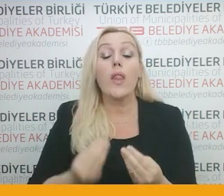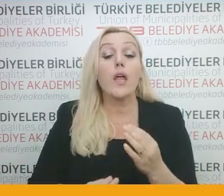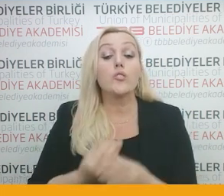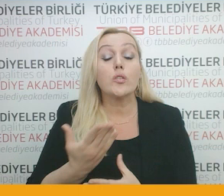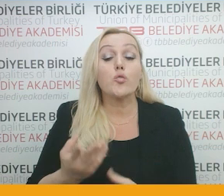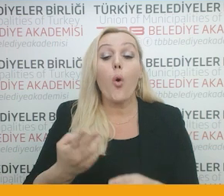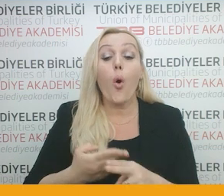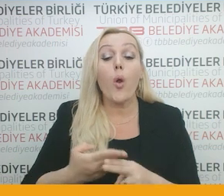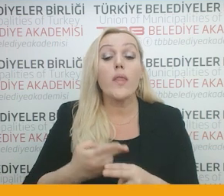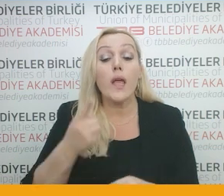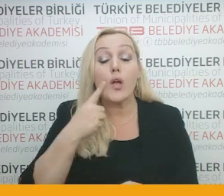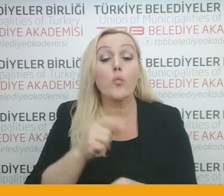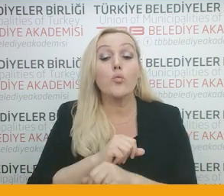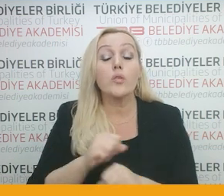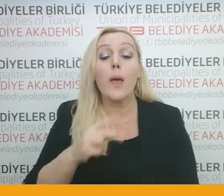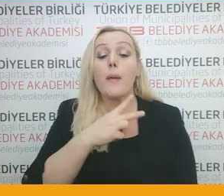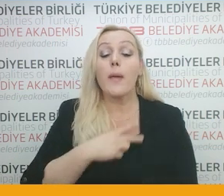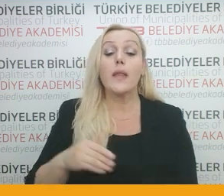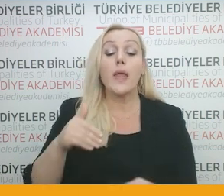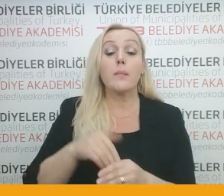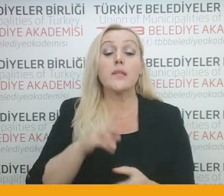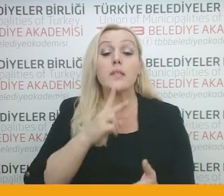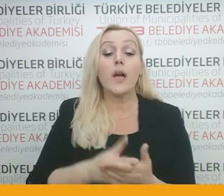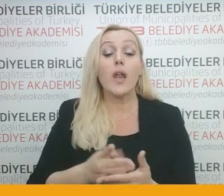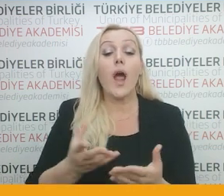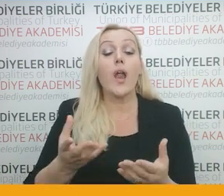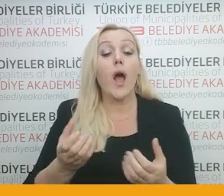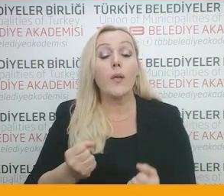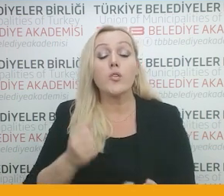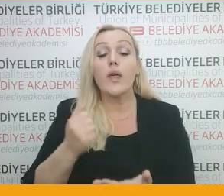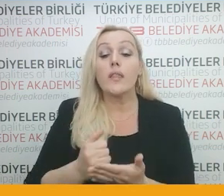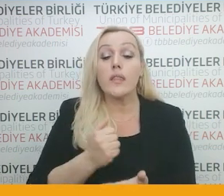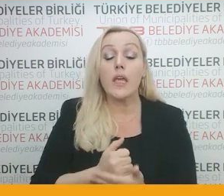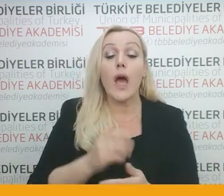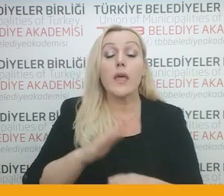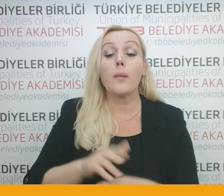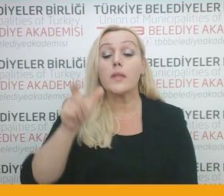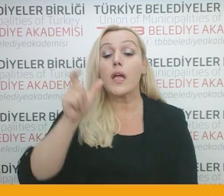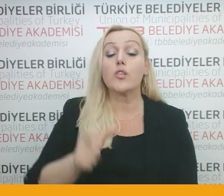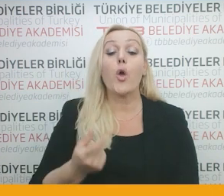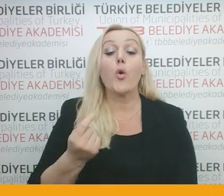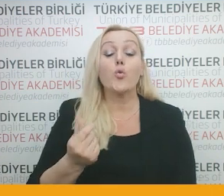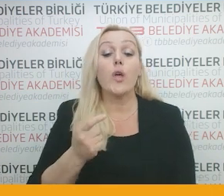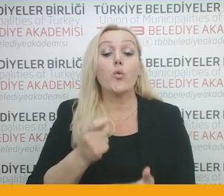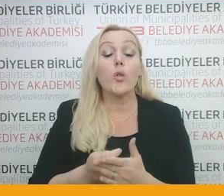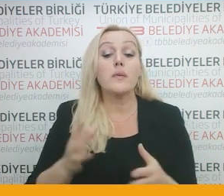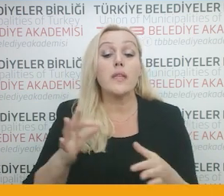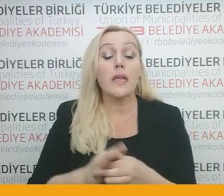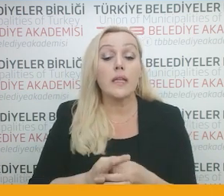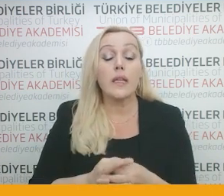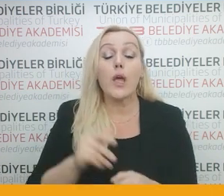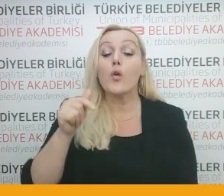Örnek kamu zararı. Belediye meclisi karar almış, nikah yaptıran kişilerden alınacak ücret tarifesine dair bir karar.